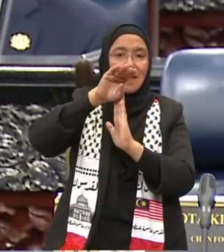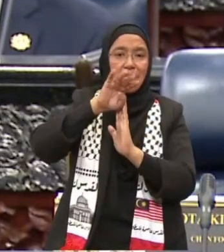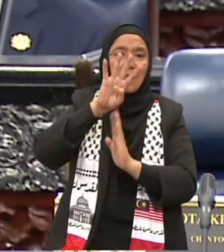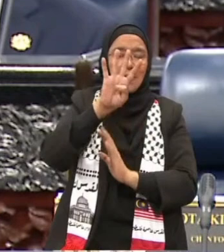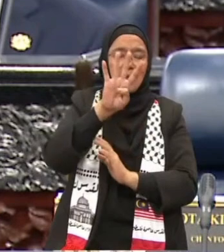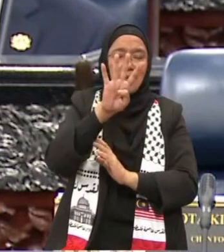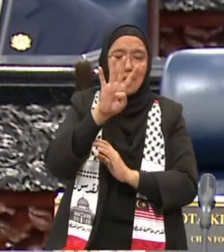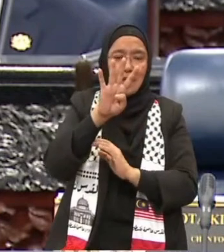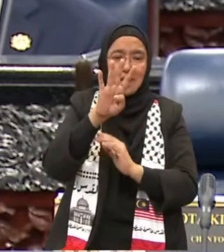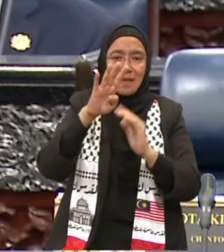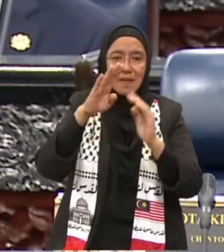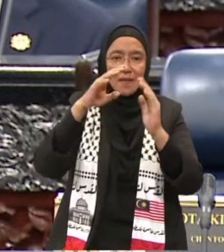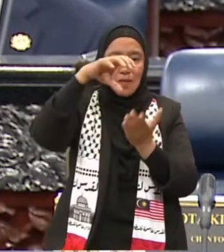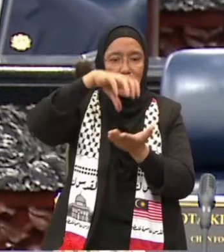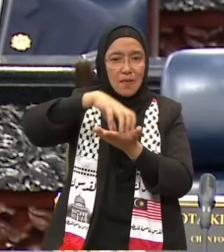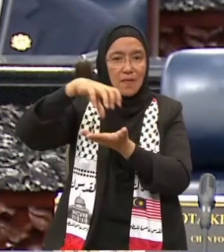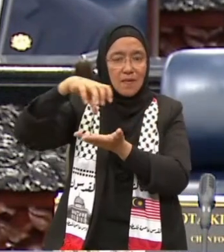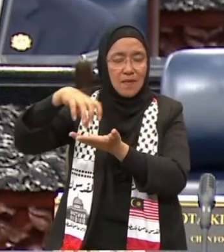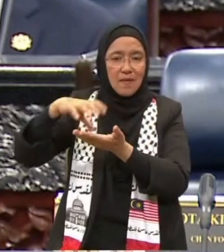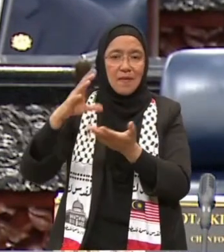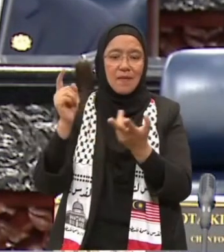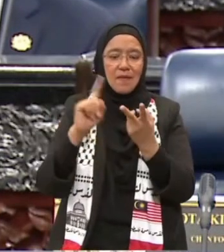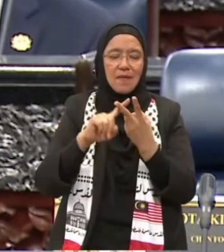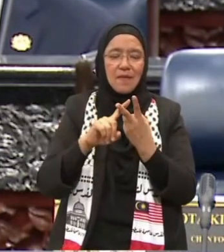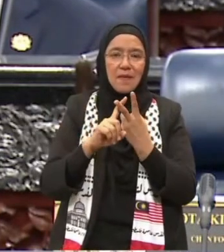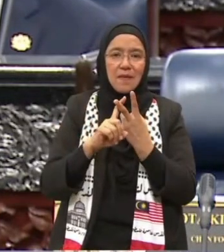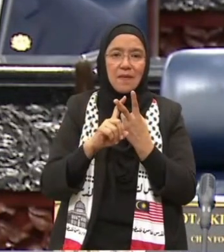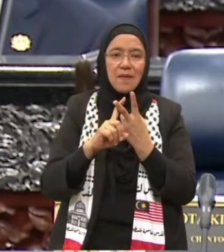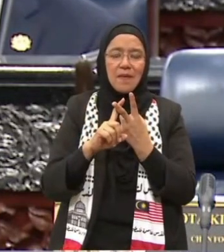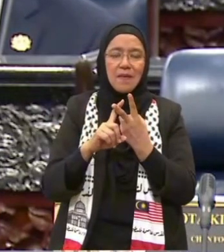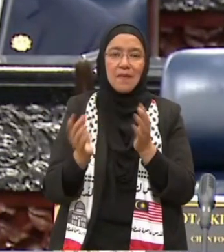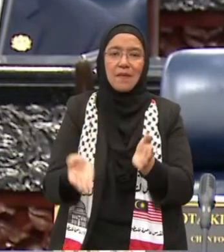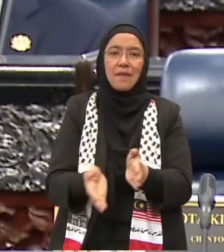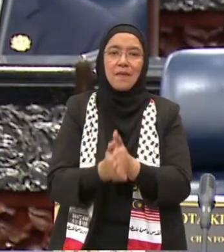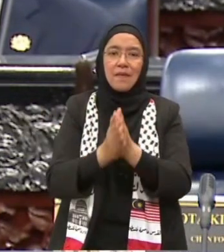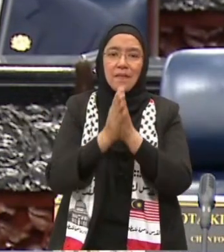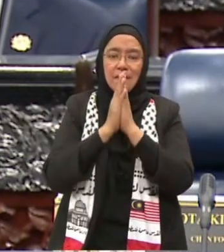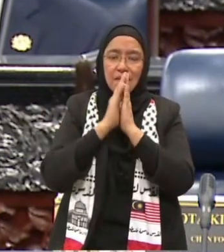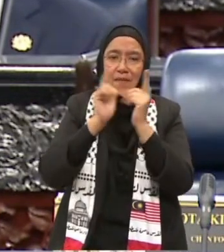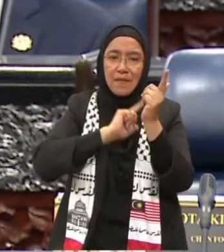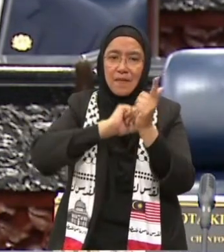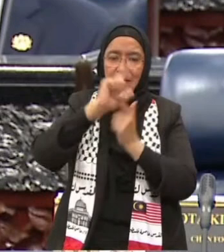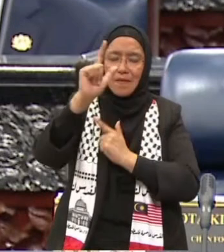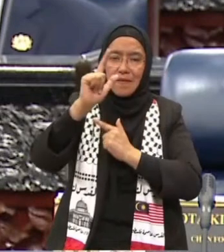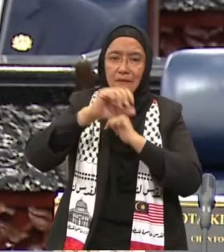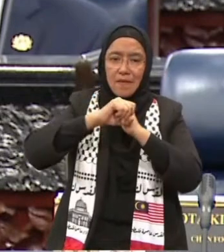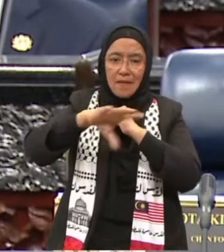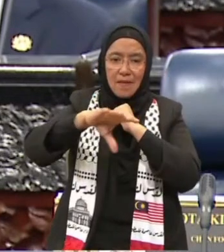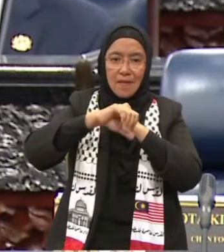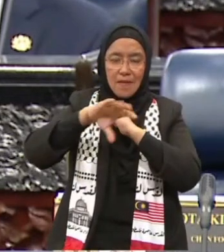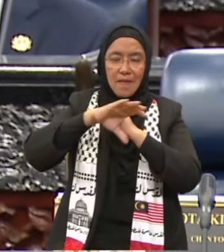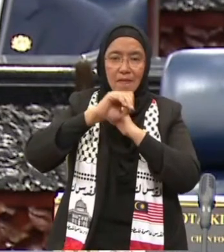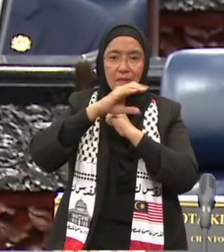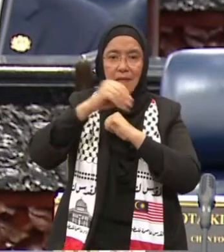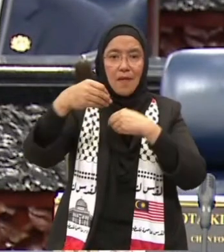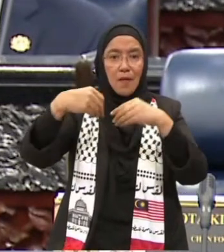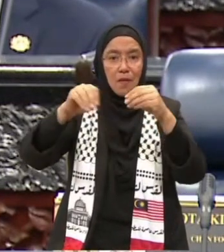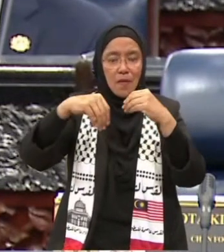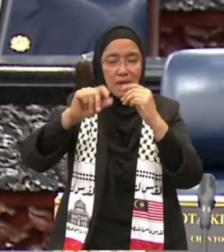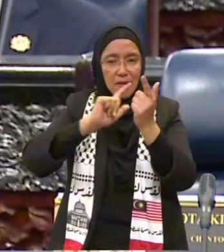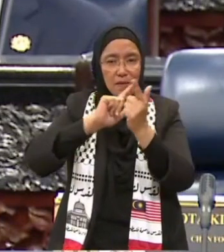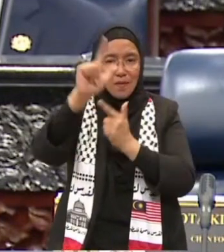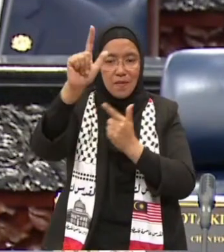rumah oleh pemaju atau ejen jualan sebelum kelulusan permit iklan dan jualan diluluskan.